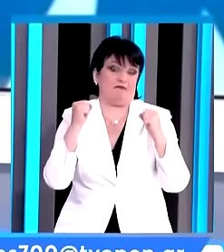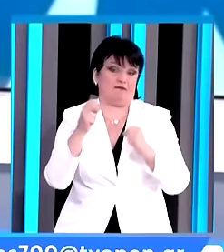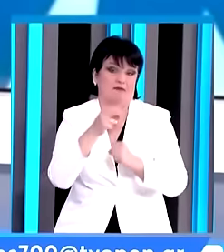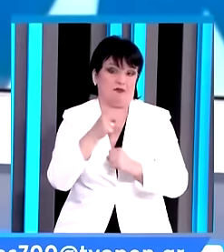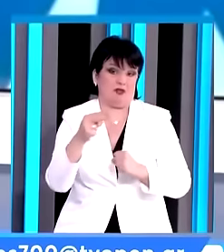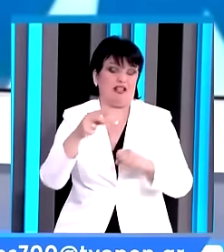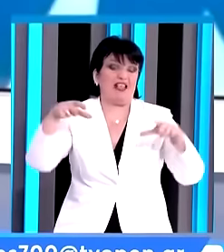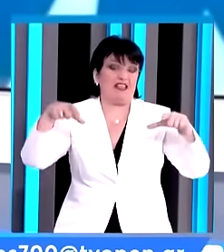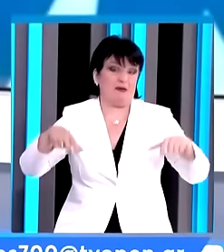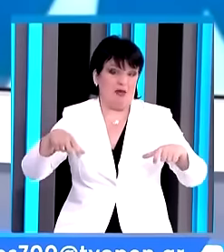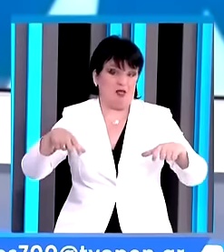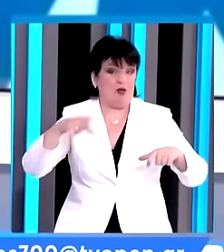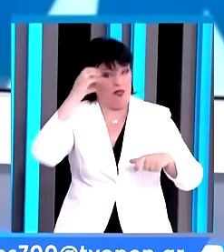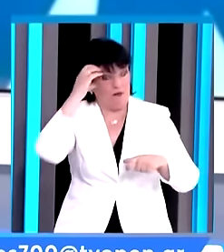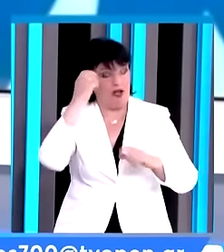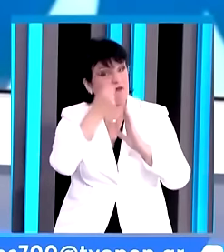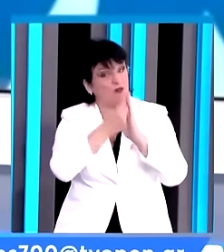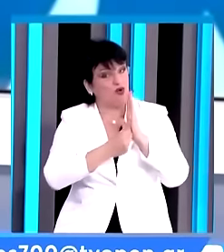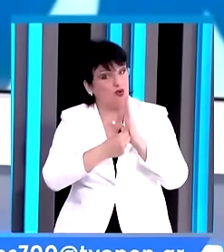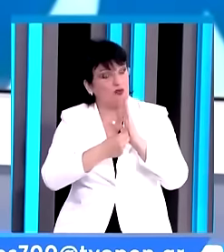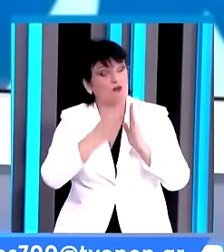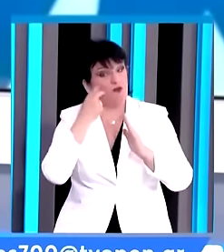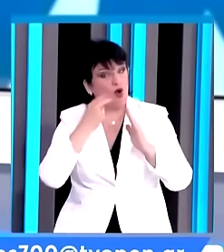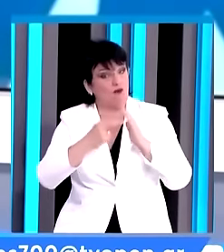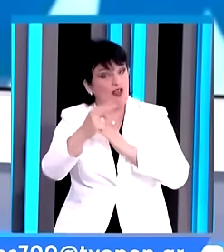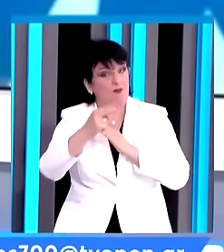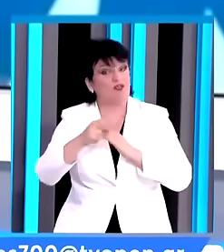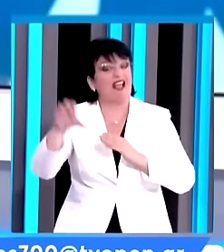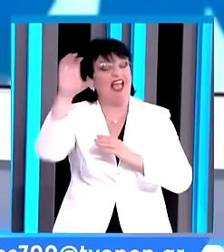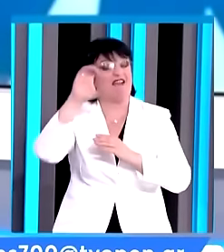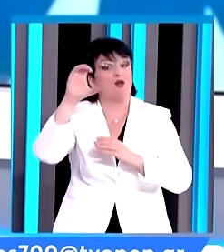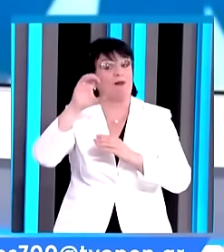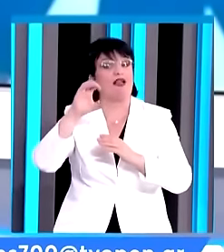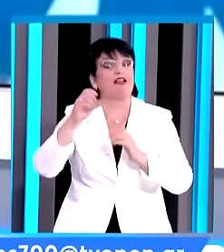τα γήπεδα πια μοιάζαν στο ελληνικό πρωτάθλημα με αυτό το οποίο βλέπουμε στις ευρωπαϊκές